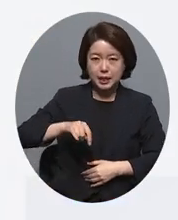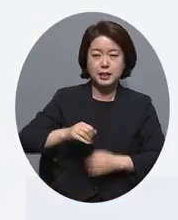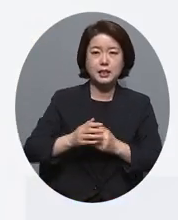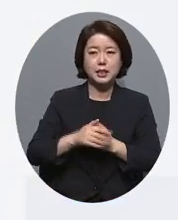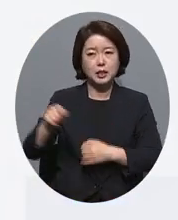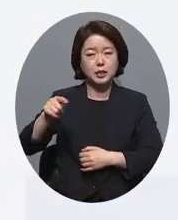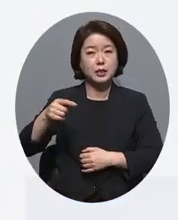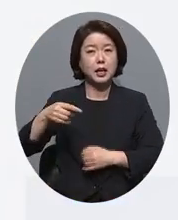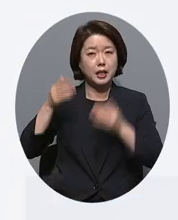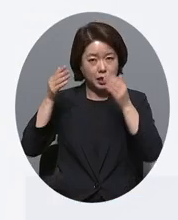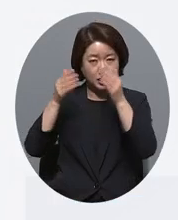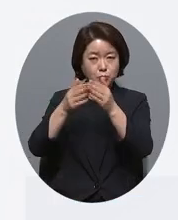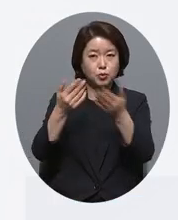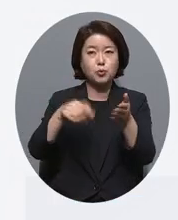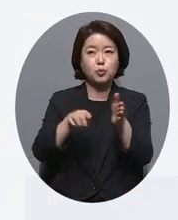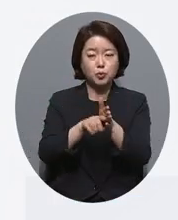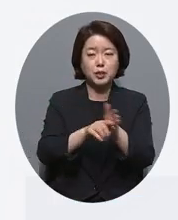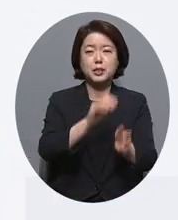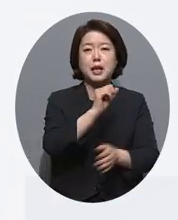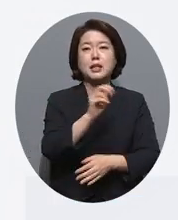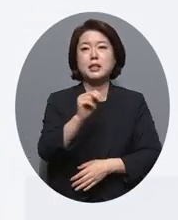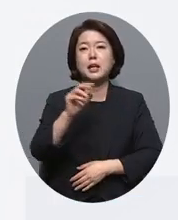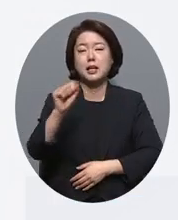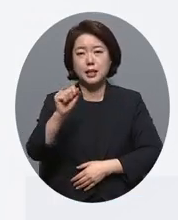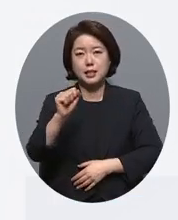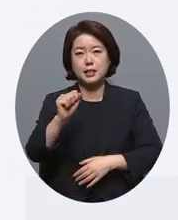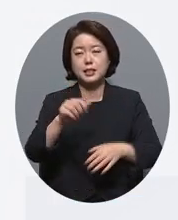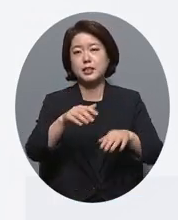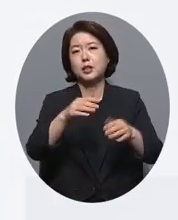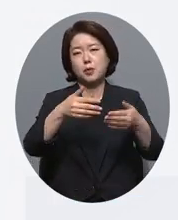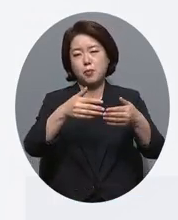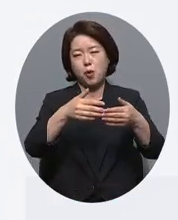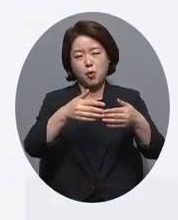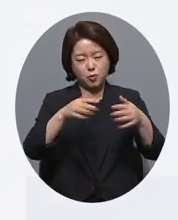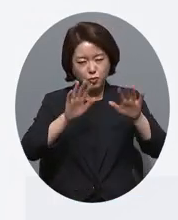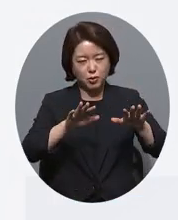집중하기 위해서 sns를 그만둔다 이렇게 남겼더라구요